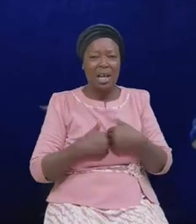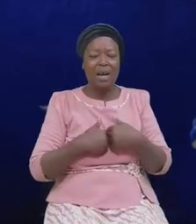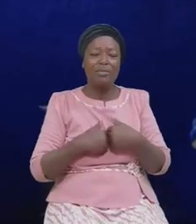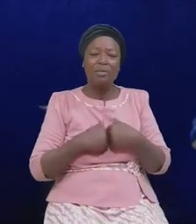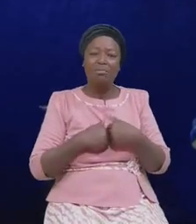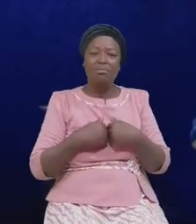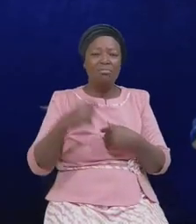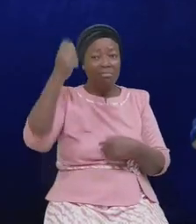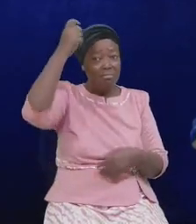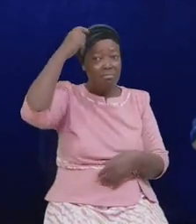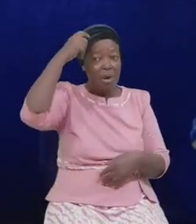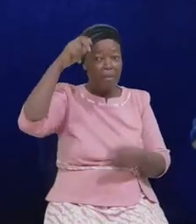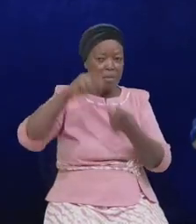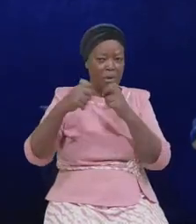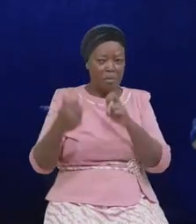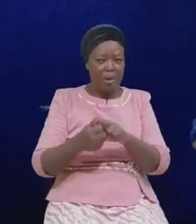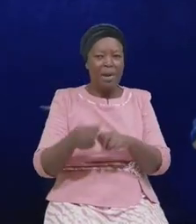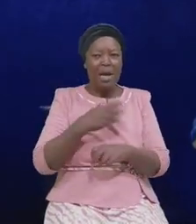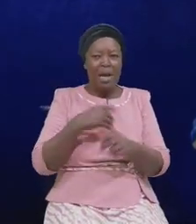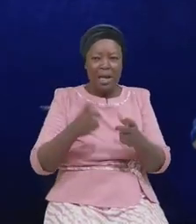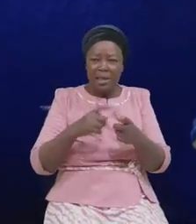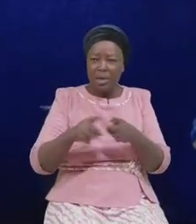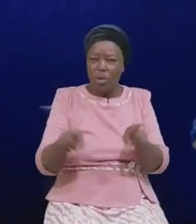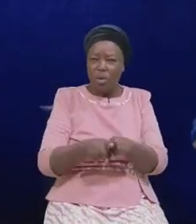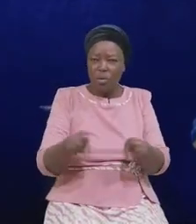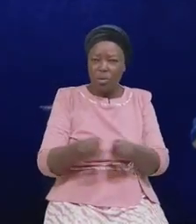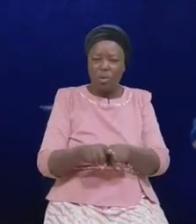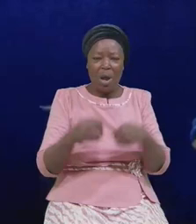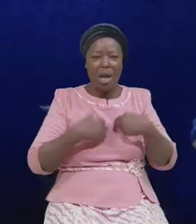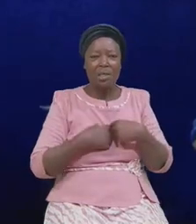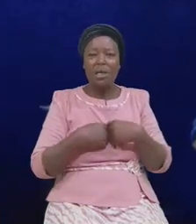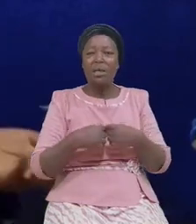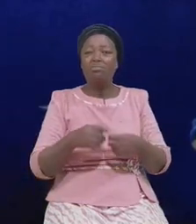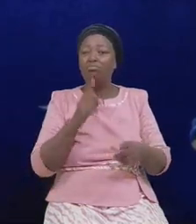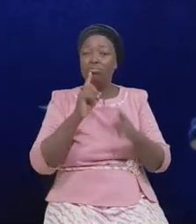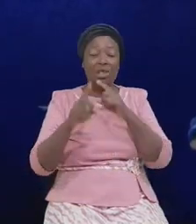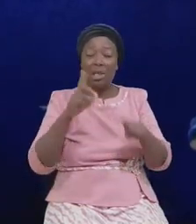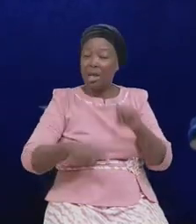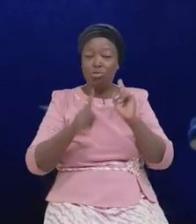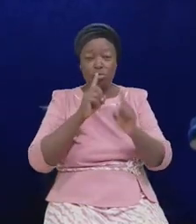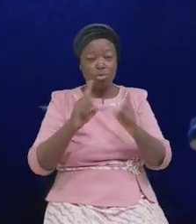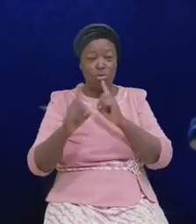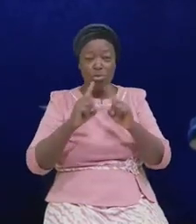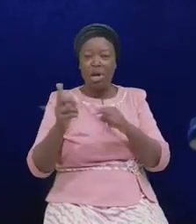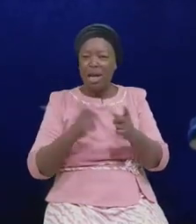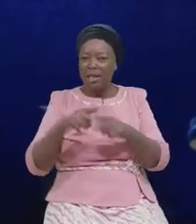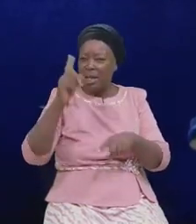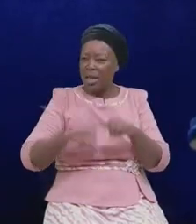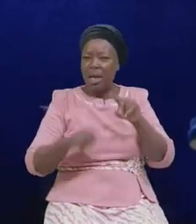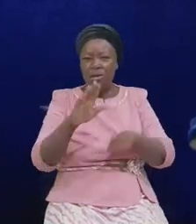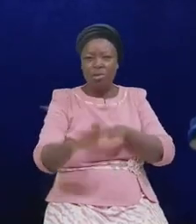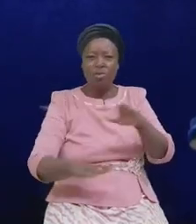le problème de cerveau, et qui l'avait empêché de parler, de marcher, comme ils sont